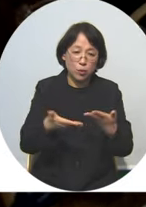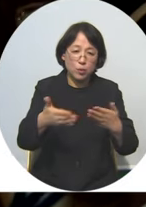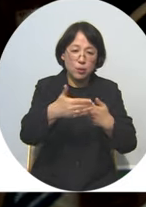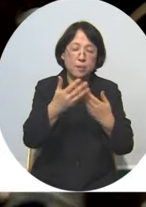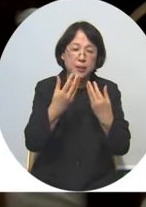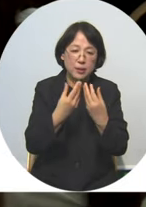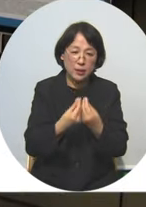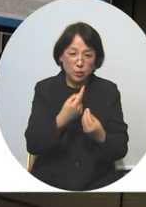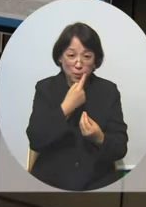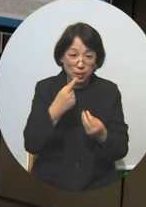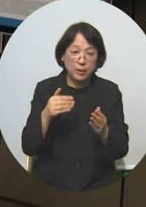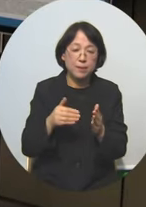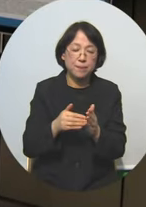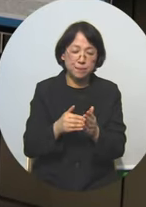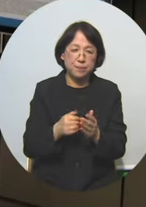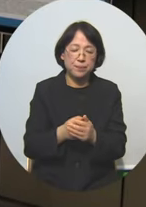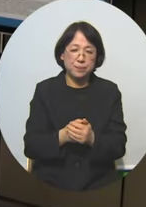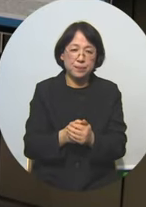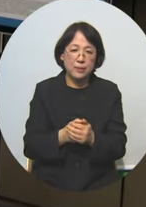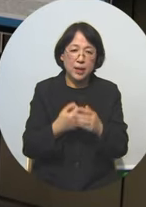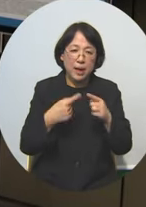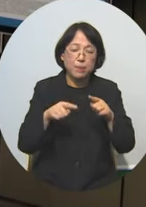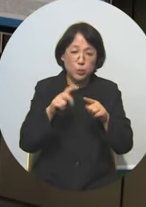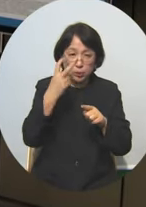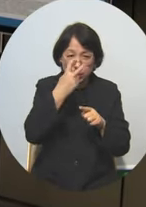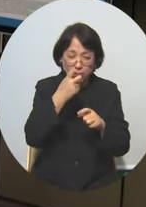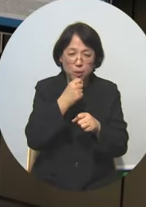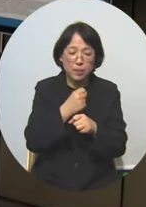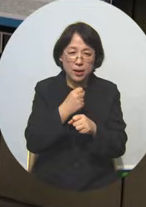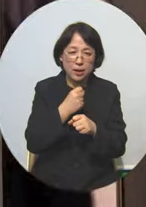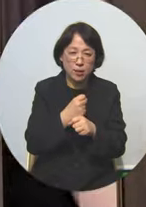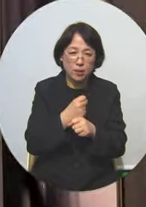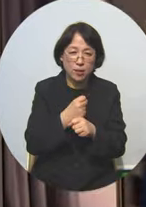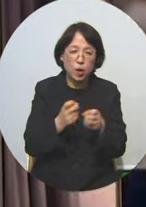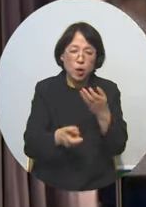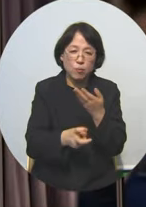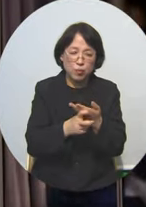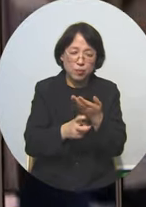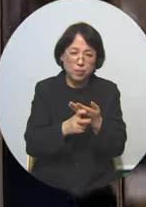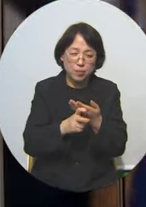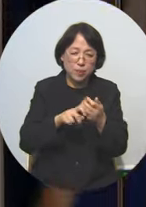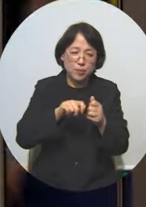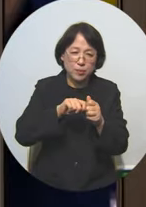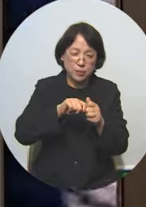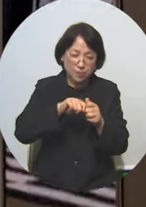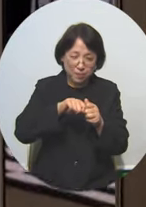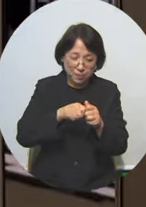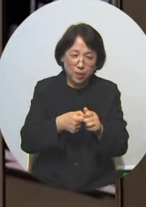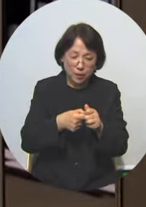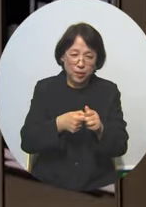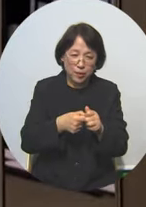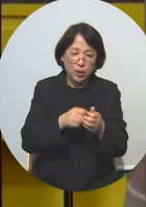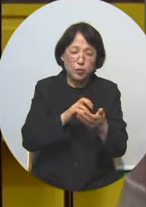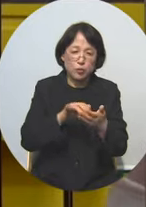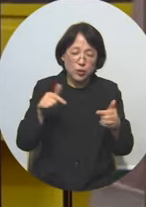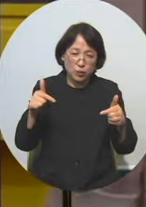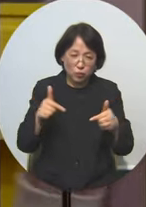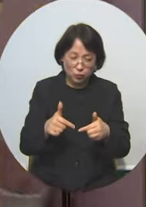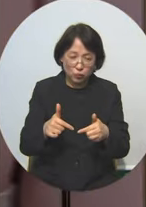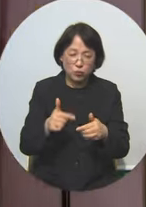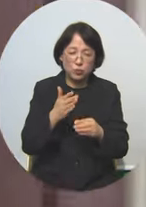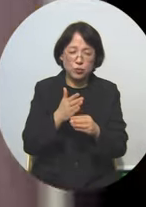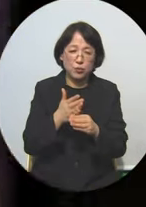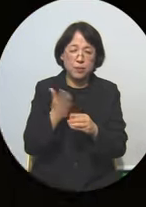적발됐습니다. 국토부는 합동 상시 점검으로 공급 질서 교란 행위 처벌 건수가 해마다 줄어드는 추세라고